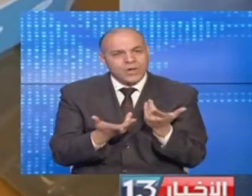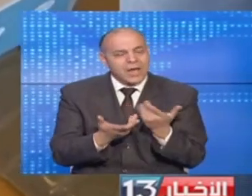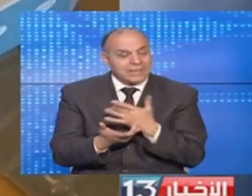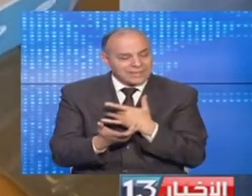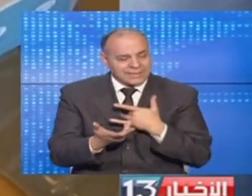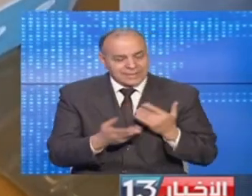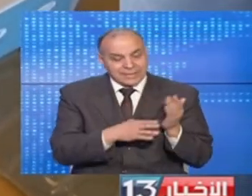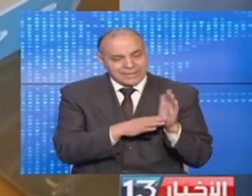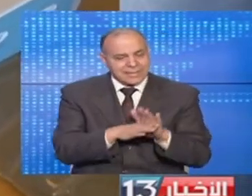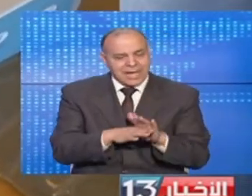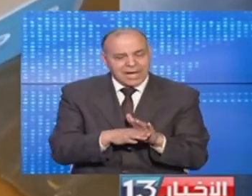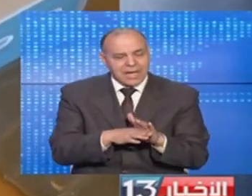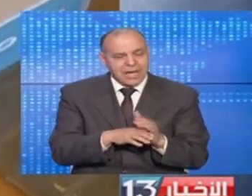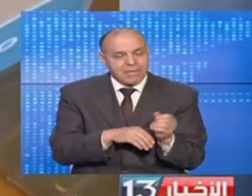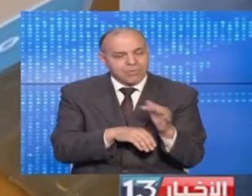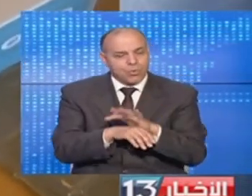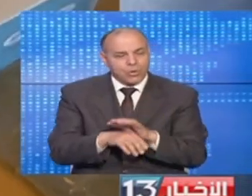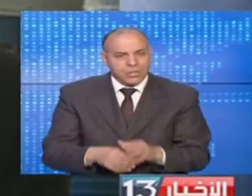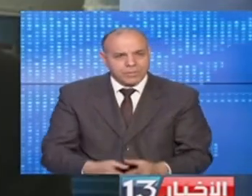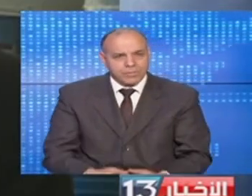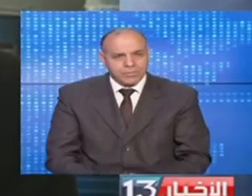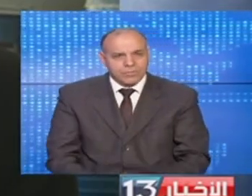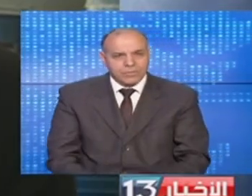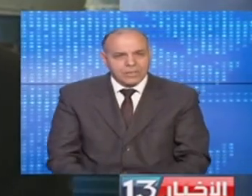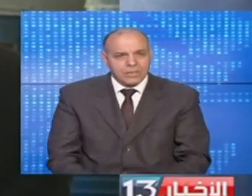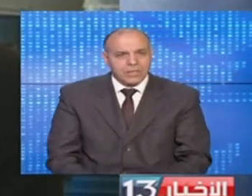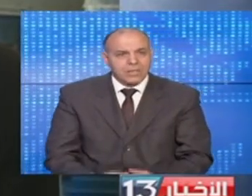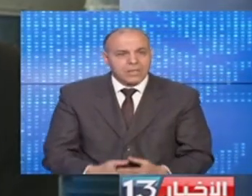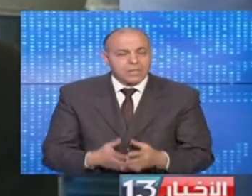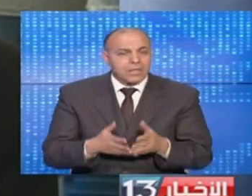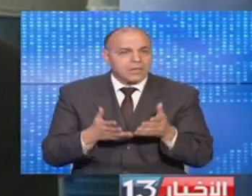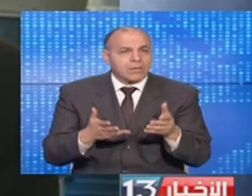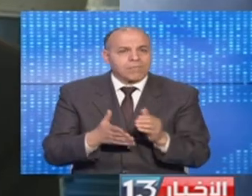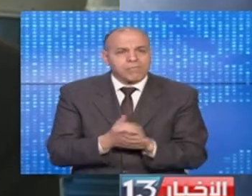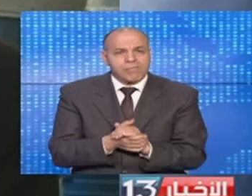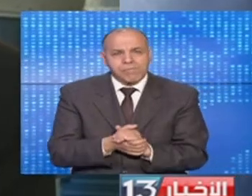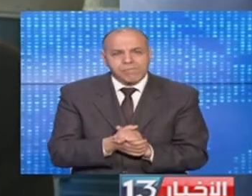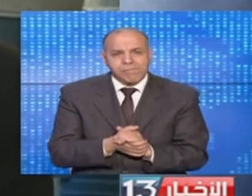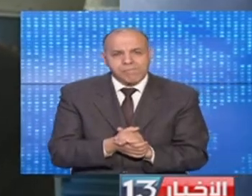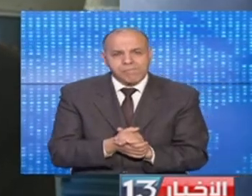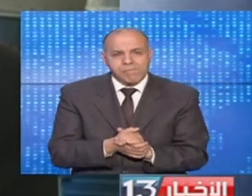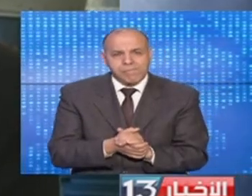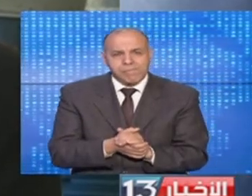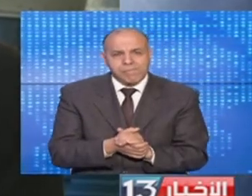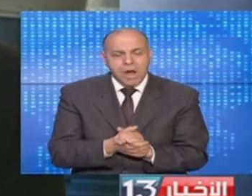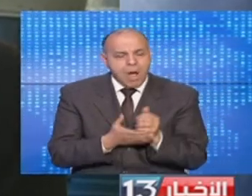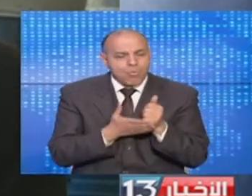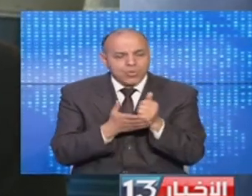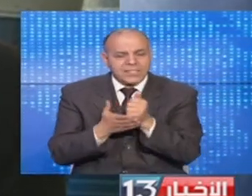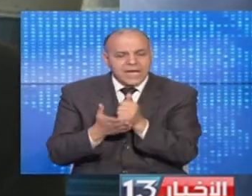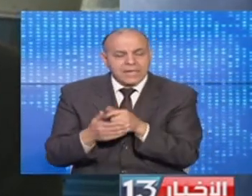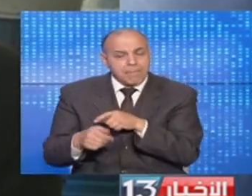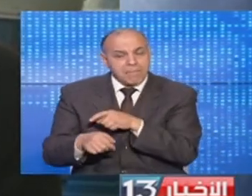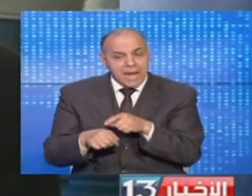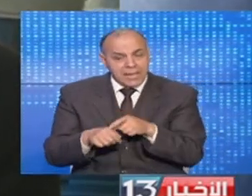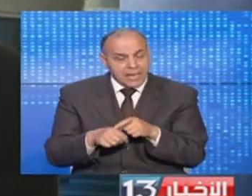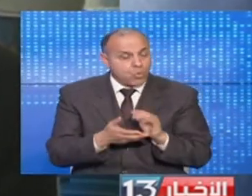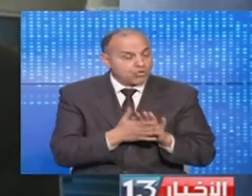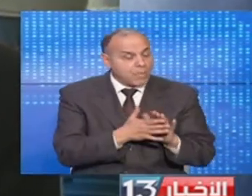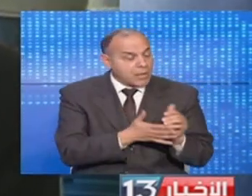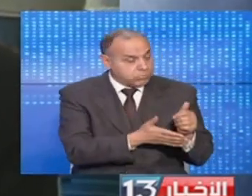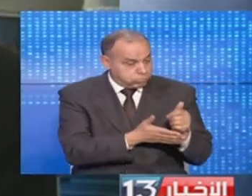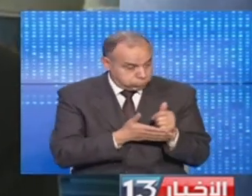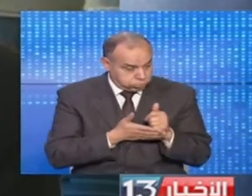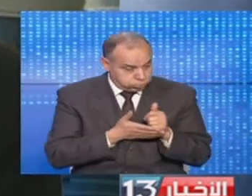الوقايه من فيروس كورونا ال ال المساعده من البلديات والمجتمع المدني